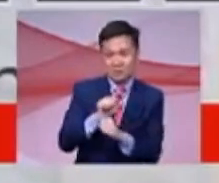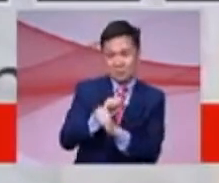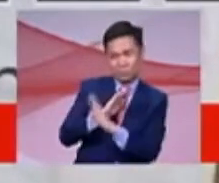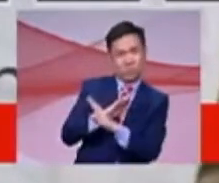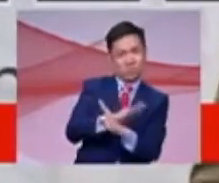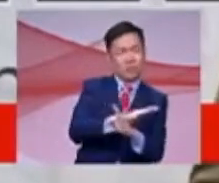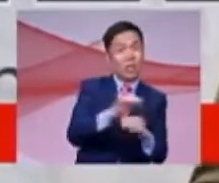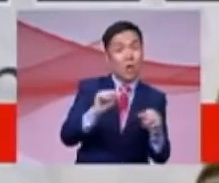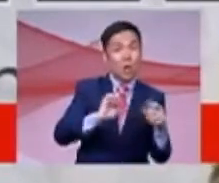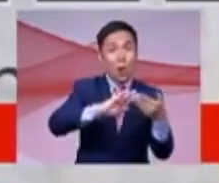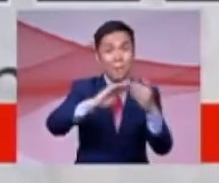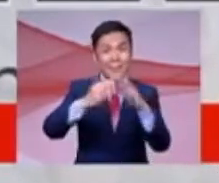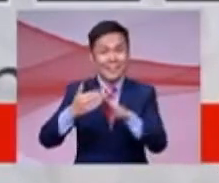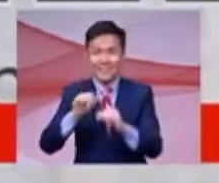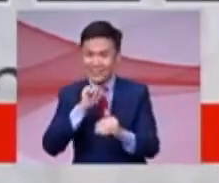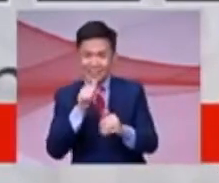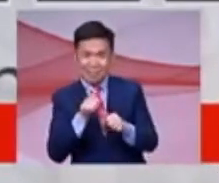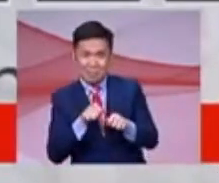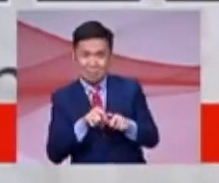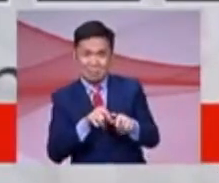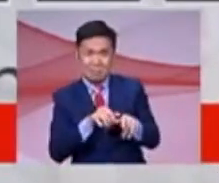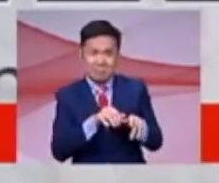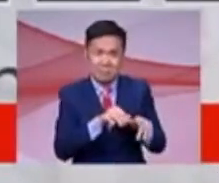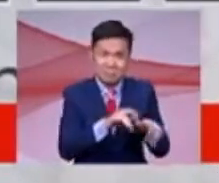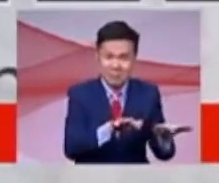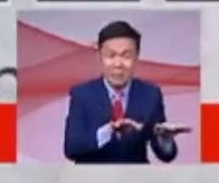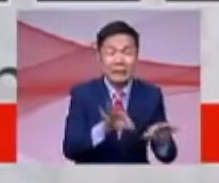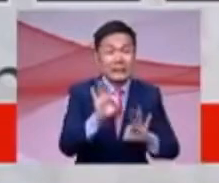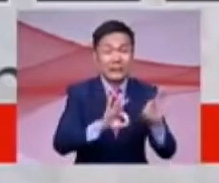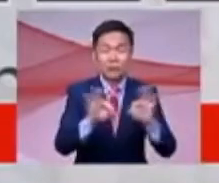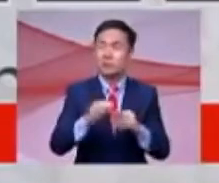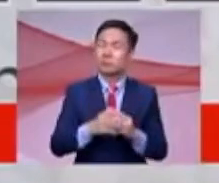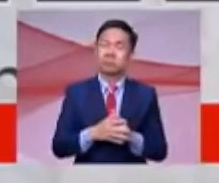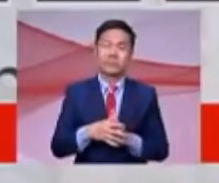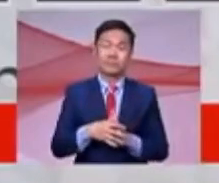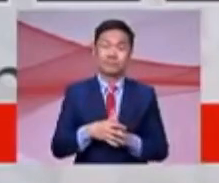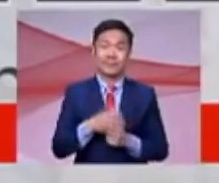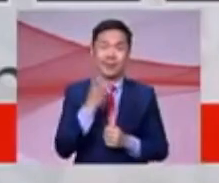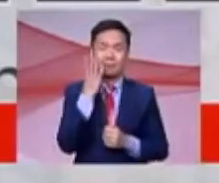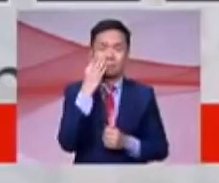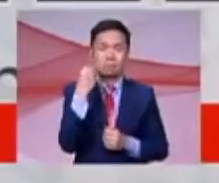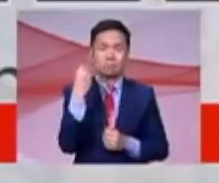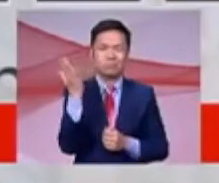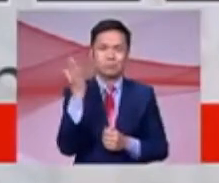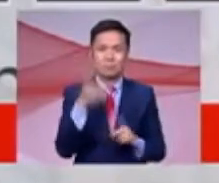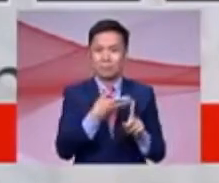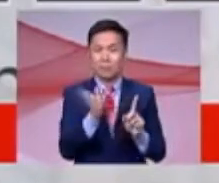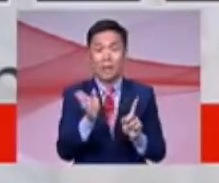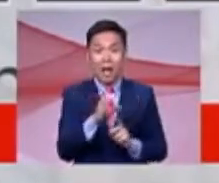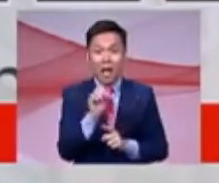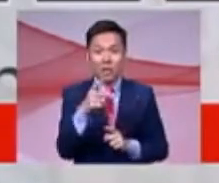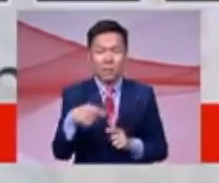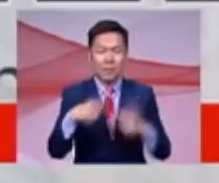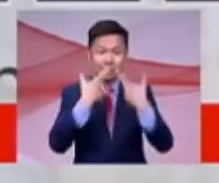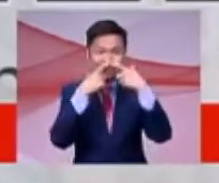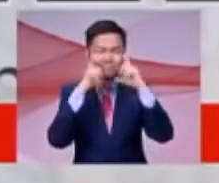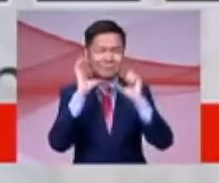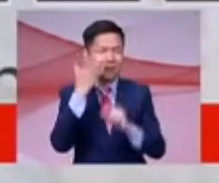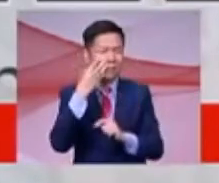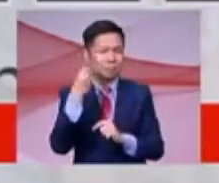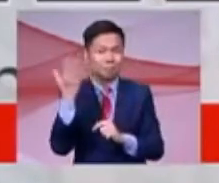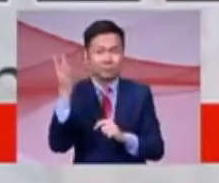dalam komuniti. Kalau kita tidak mengambil tindakan kepatuhan kepada SOP, tidak memakai penutup